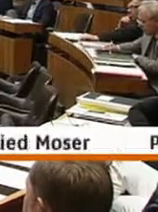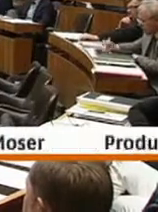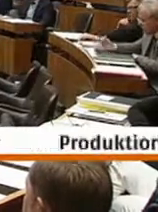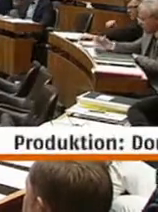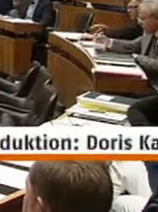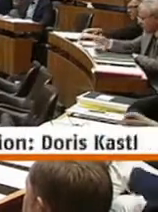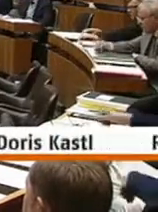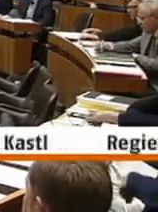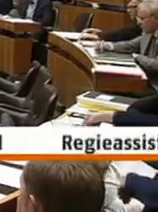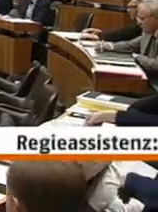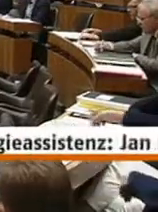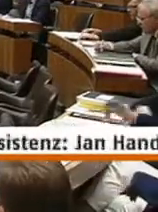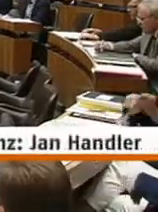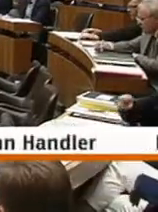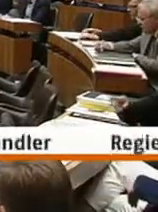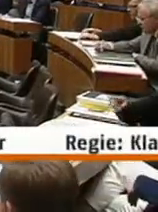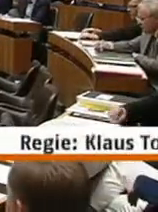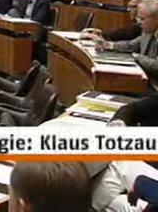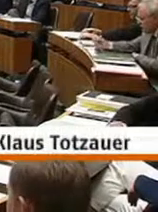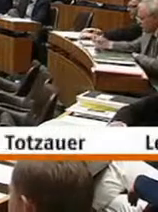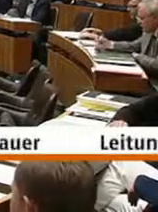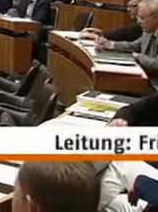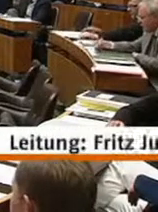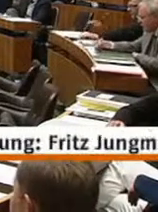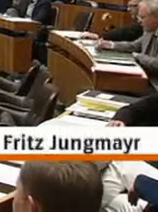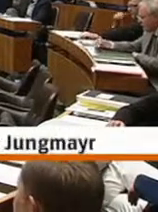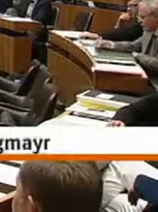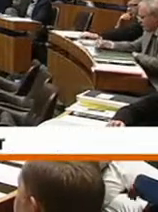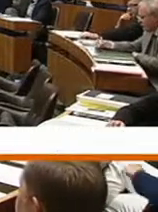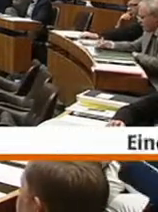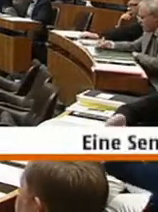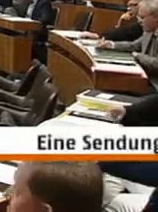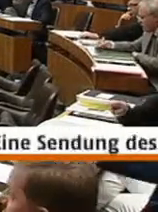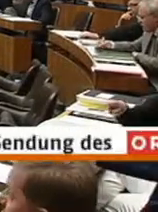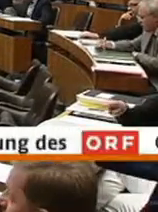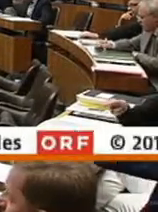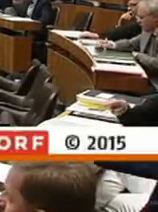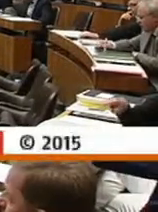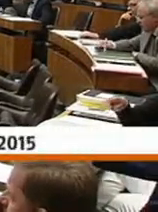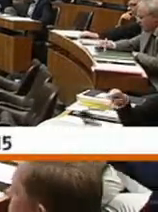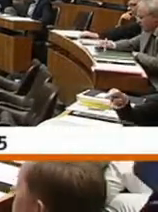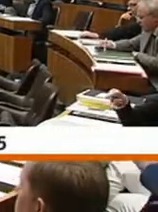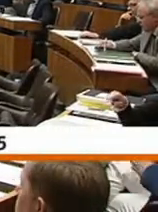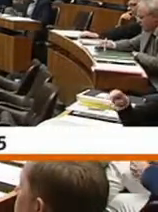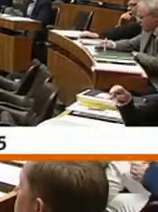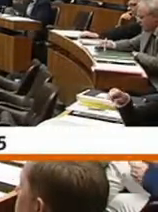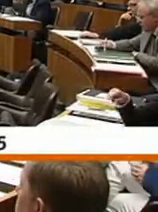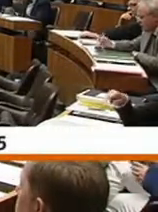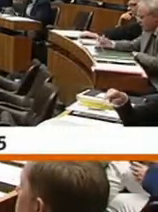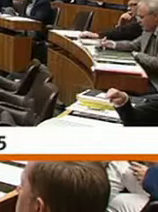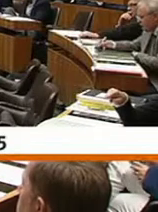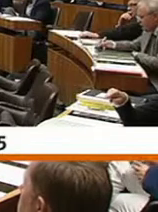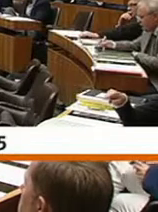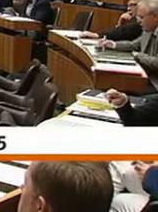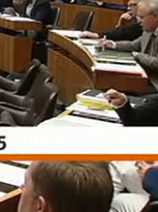einbezogen, wurden befragt, was wollt ihr? Soll es in die Richtung gehen, soll es in jene Richtung gehen? Und diesen Mut sollten wir